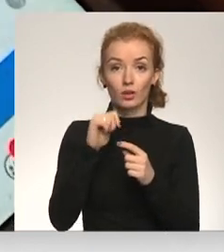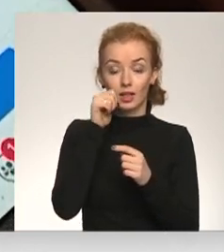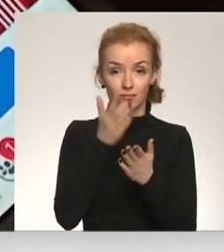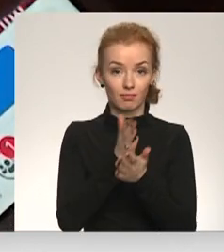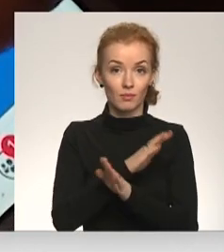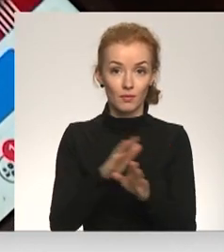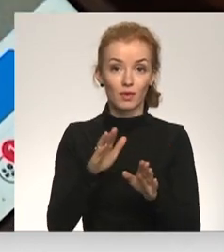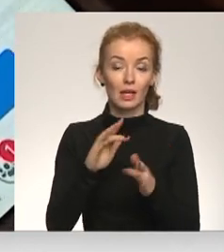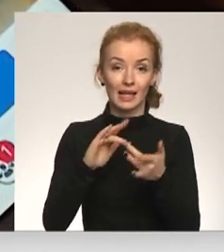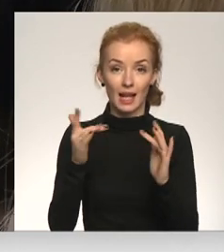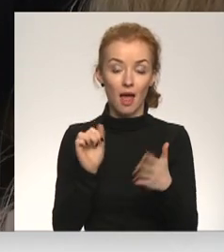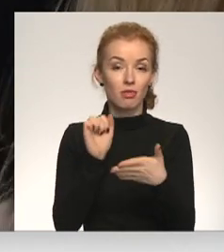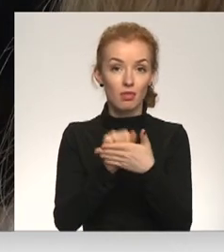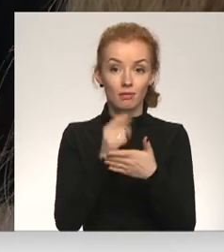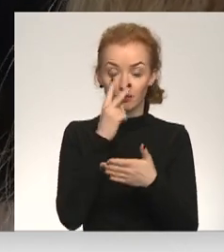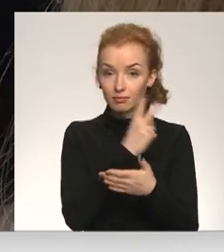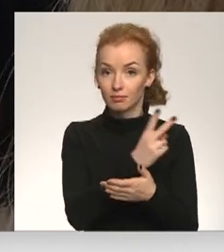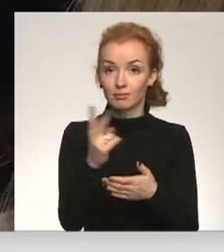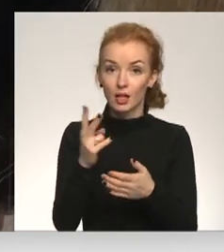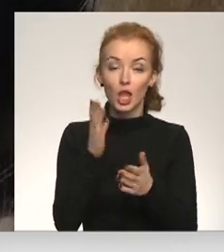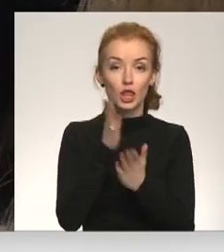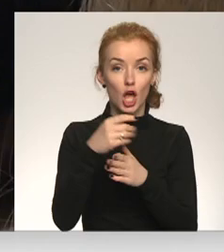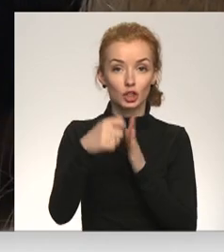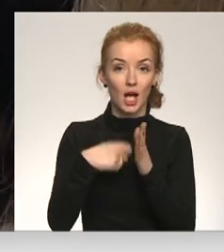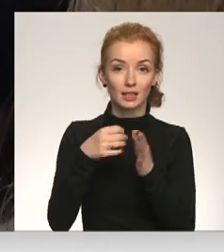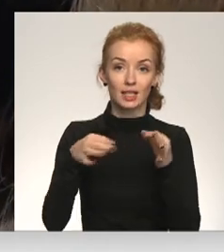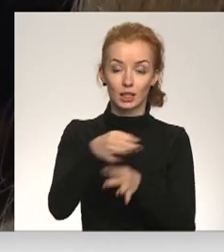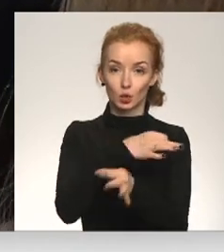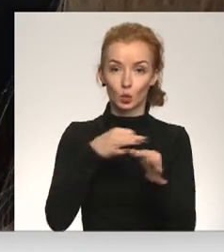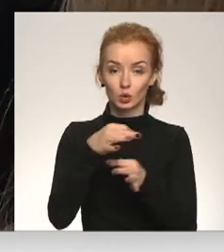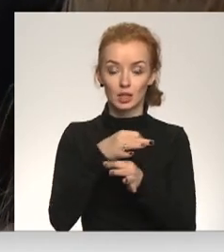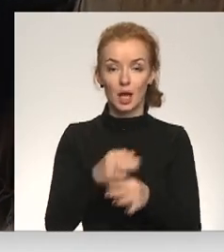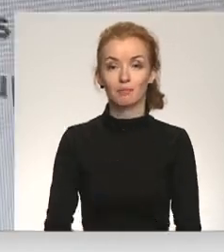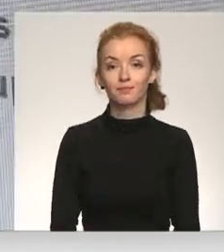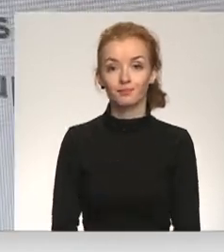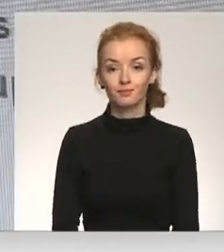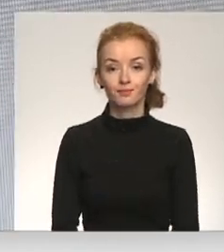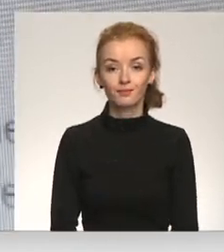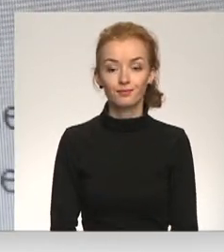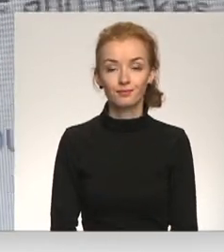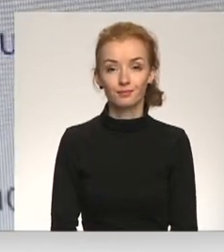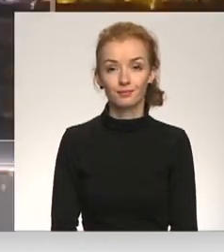ministrijas sociālajos tīklos būs vērojama tiešsaistes diskusija par mediju pratību. Dāvids Frenenfelds, Latvijas televīzija.